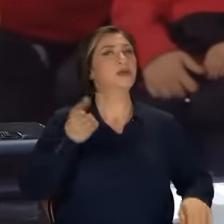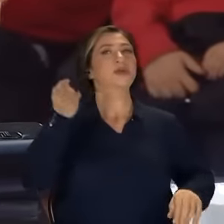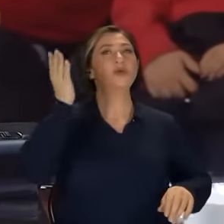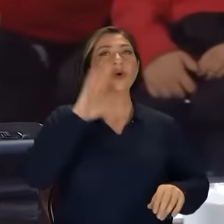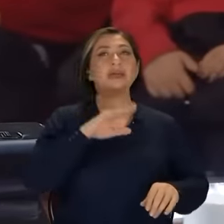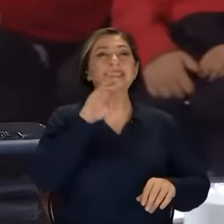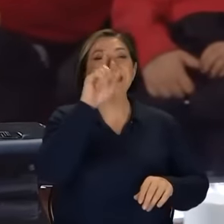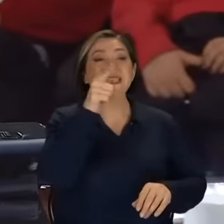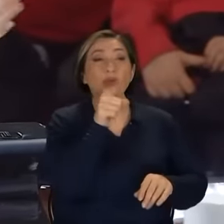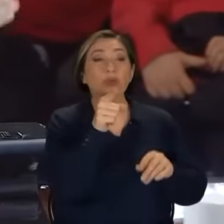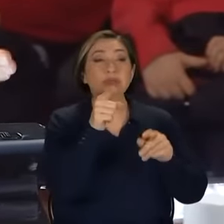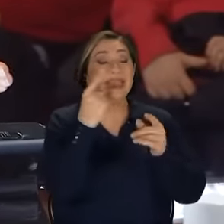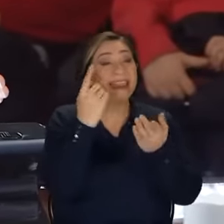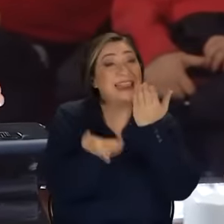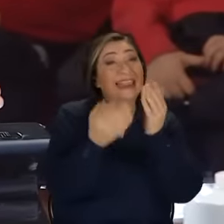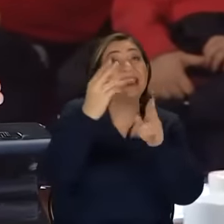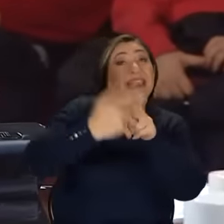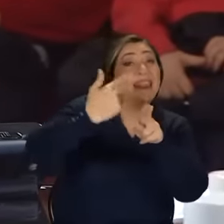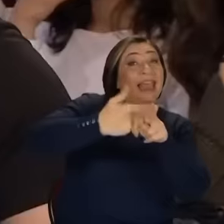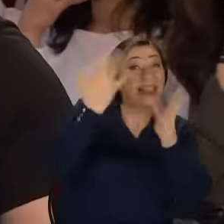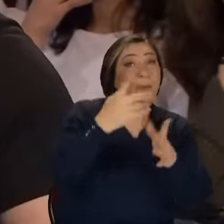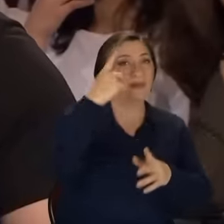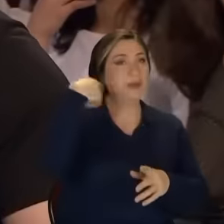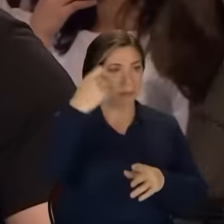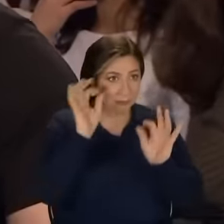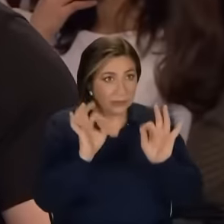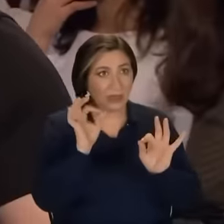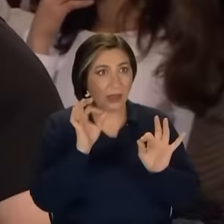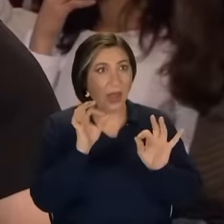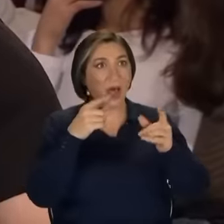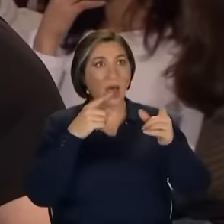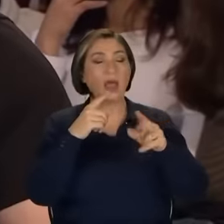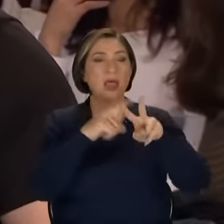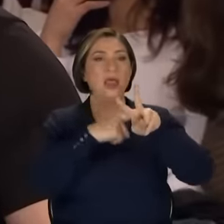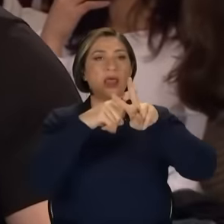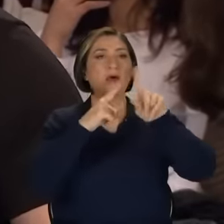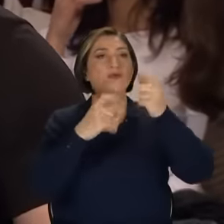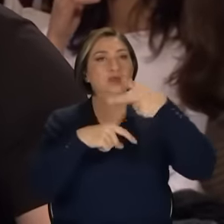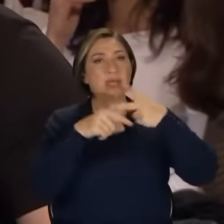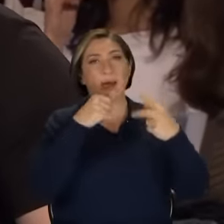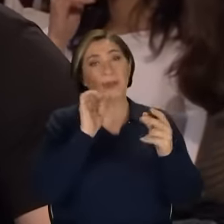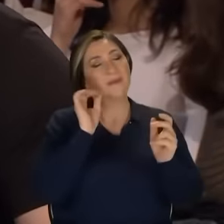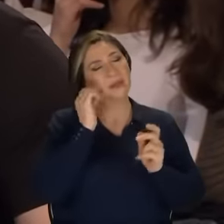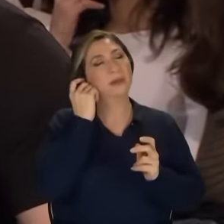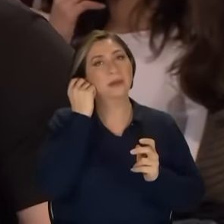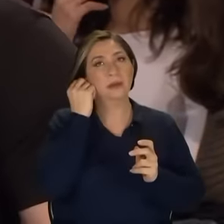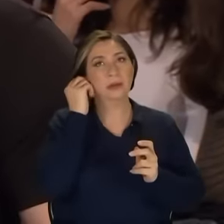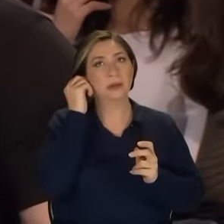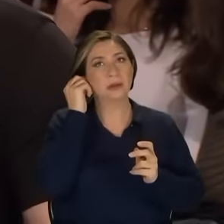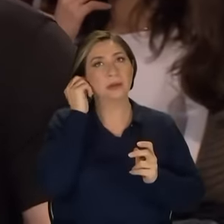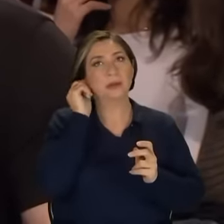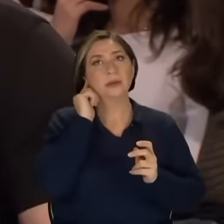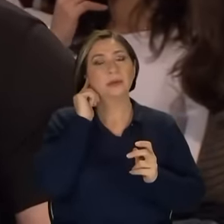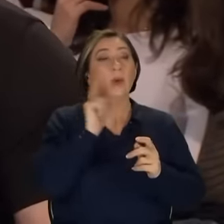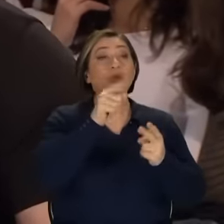sonra sadece bununla sınandığın bir film. Doğru, mevsimi. Doğru. Yani Yavuz abiye tabi olarak. Evet. Tabii. Abi